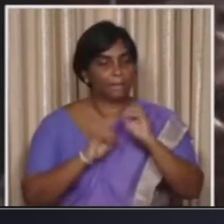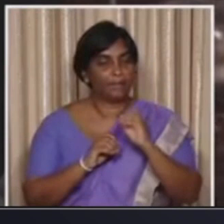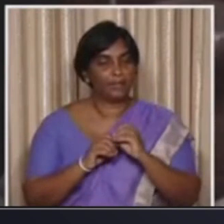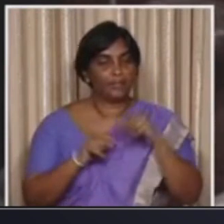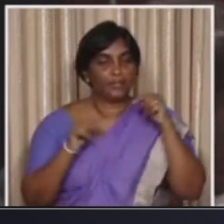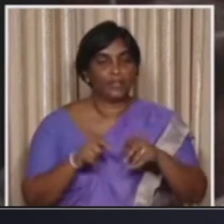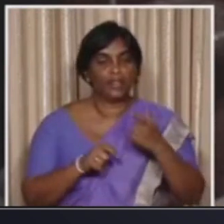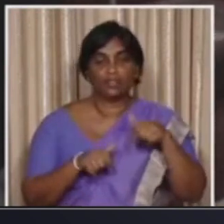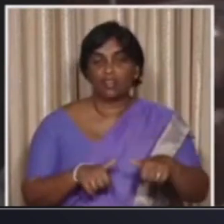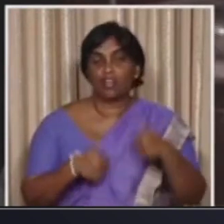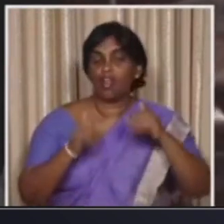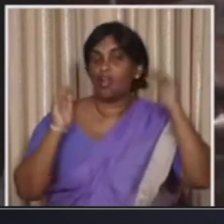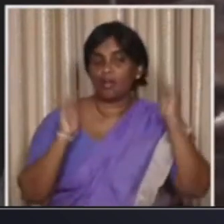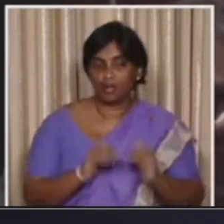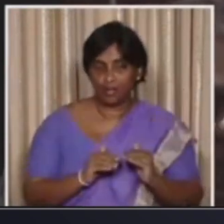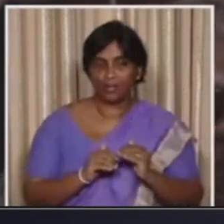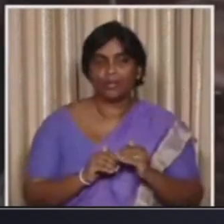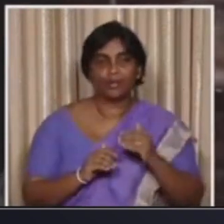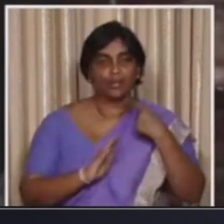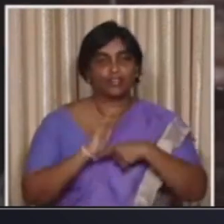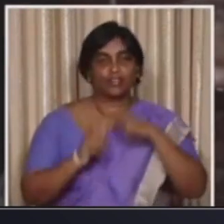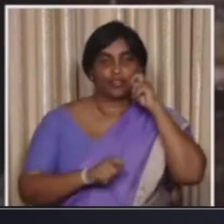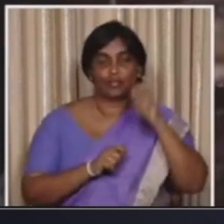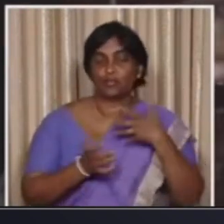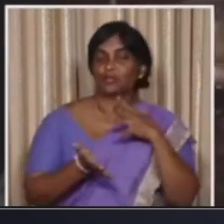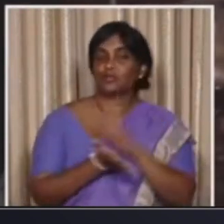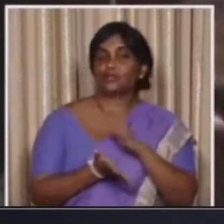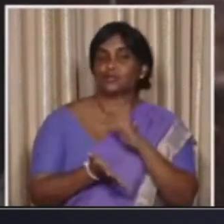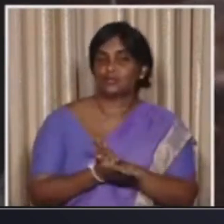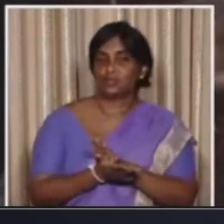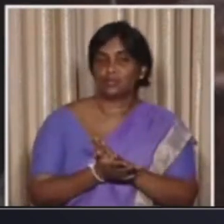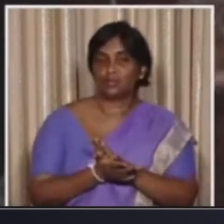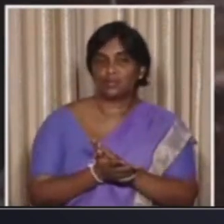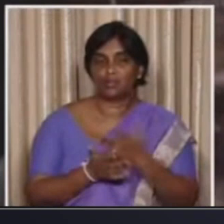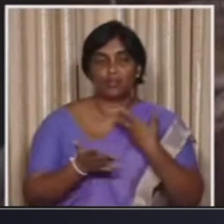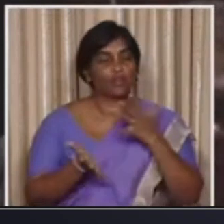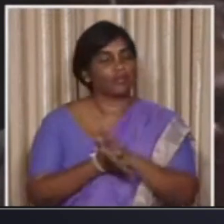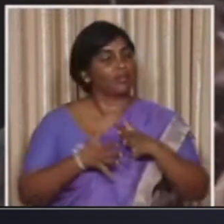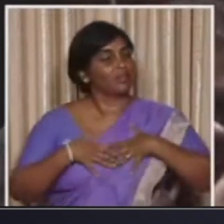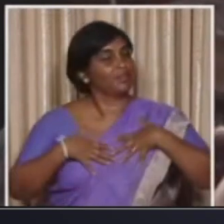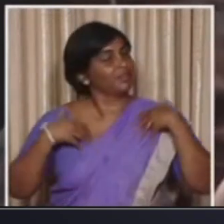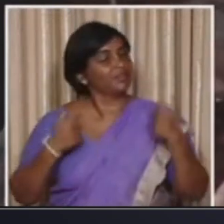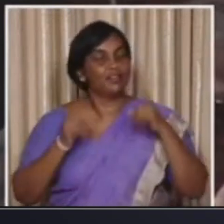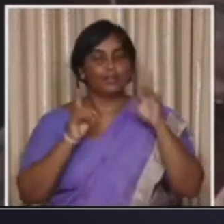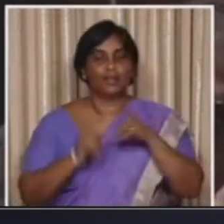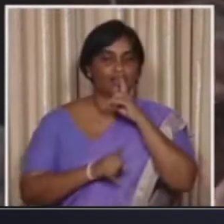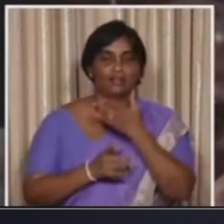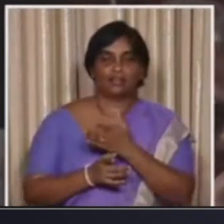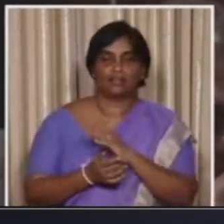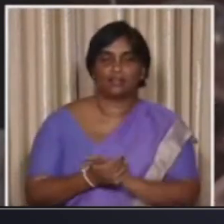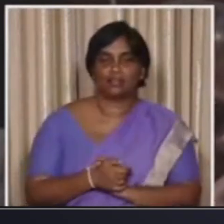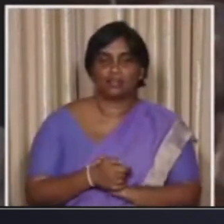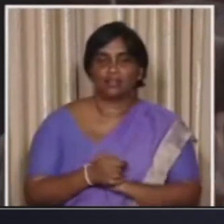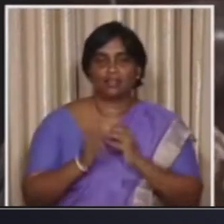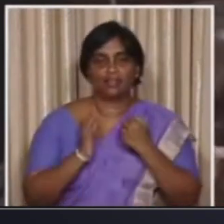දැන් උද්දමනේ හරියට අඩු වෙලා රටේ ජනියා ප්‍රීතියෙන් ඉන්නවා. ප්‍රමෝදේ පිනා යනවා. මේව තමයි මේ කට්ටිය කියන්නේ.